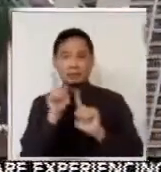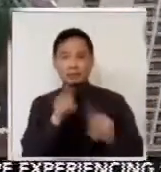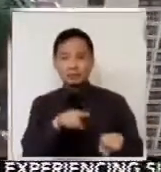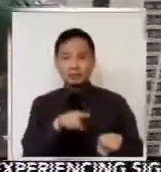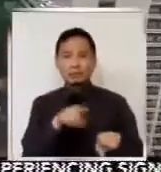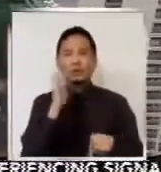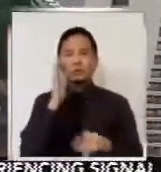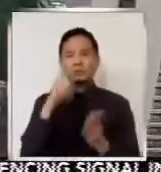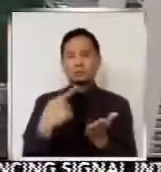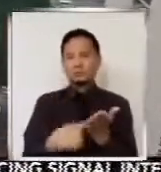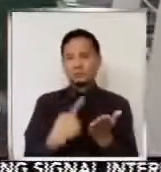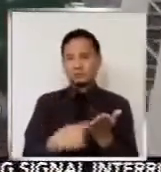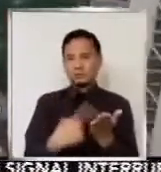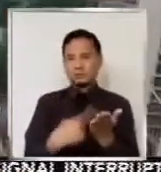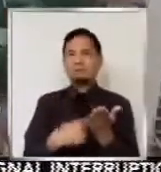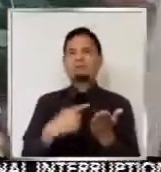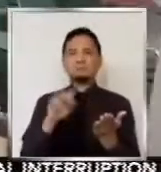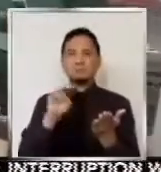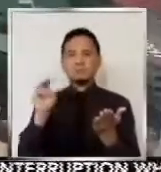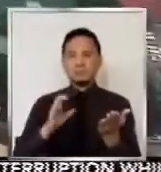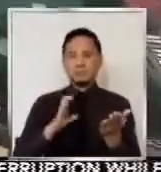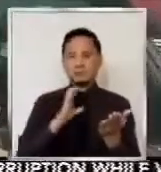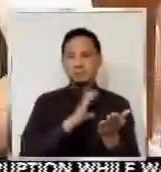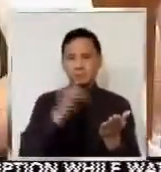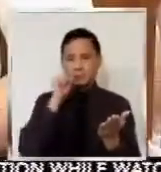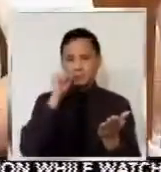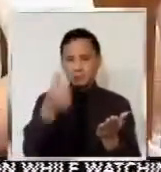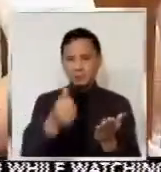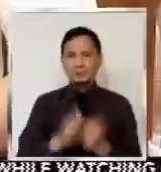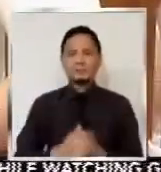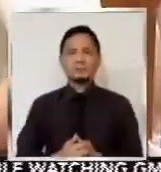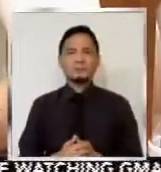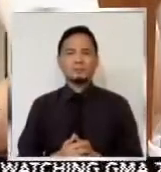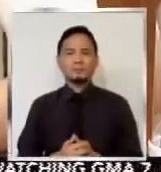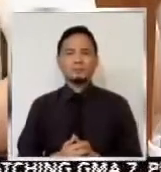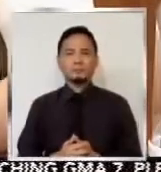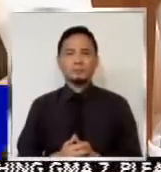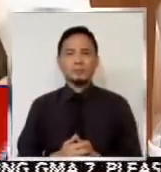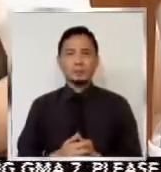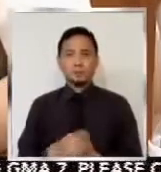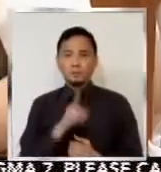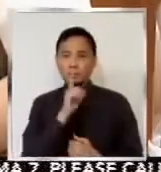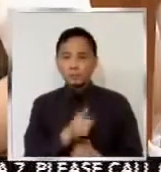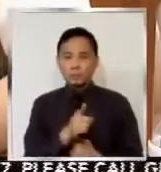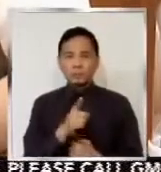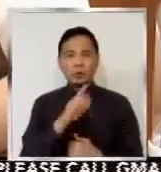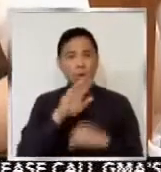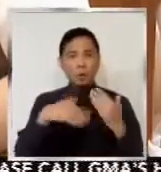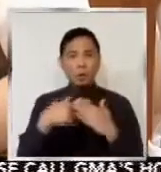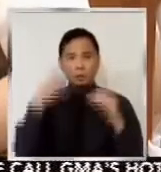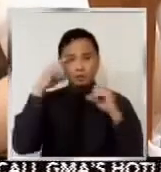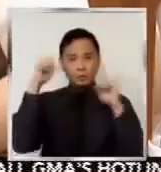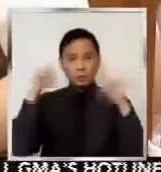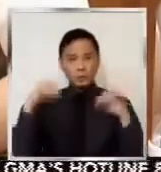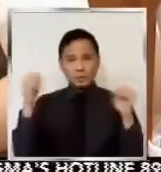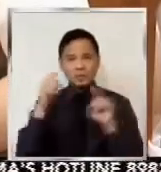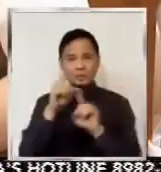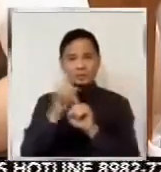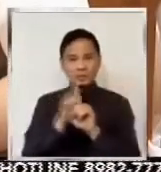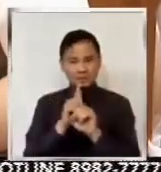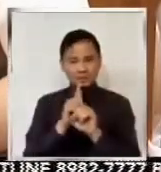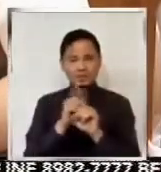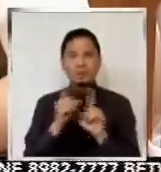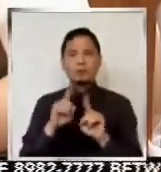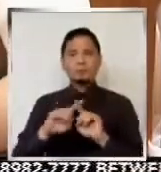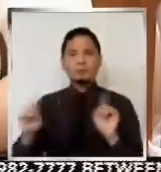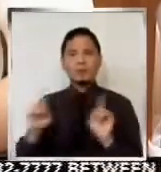Metro Manila Council bukas. Actually, naging consensus namin noong December, itong January, dapat MGCQ na tayo